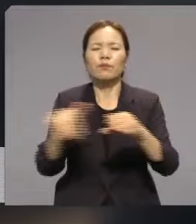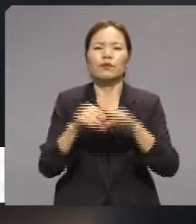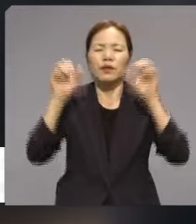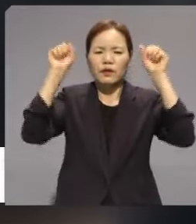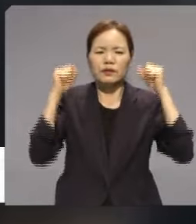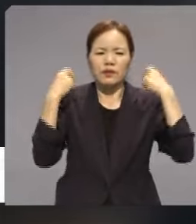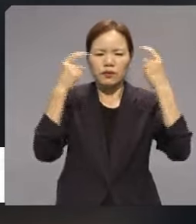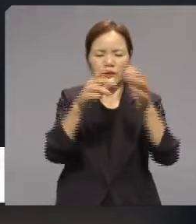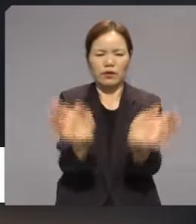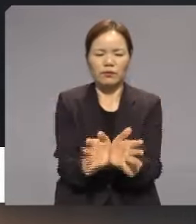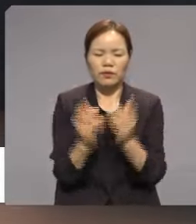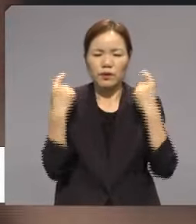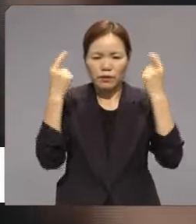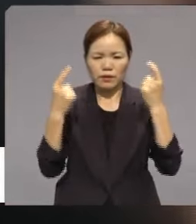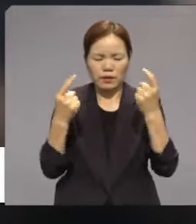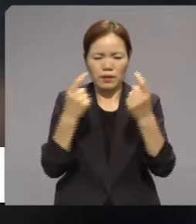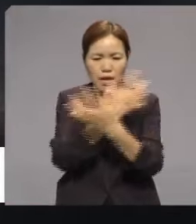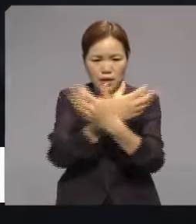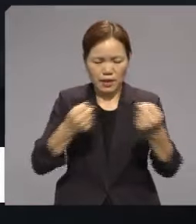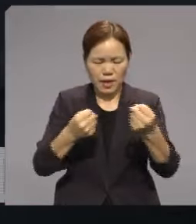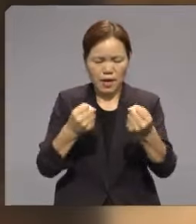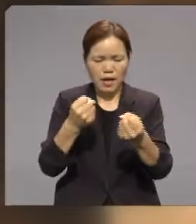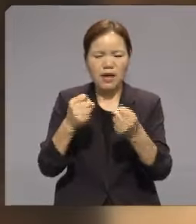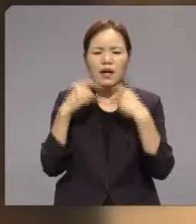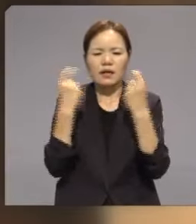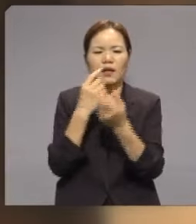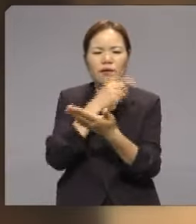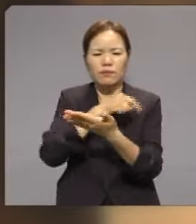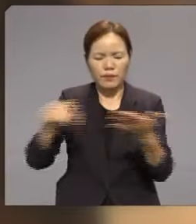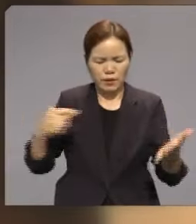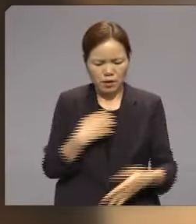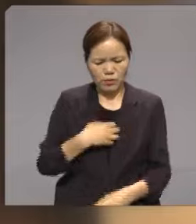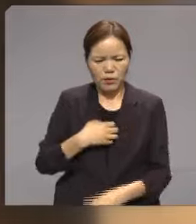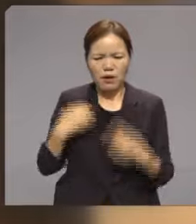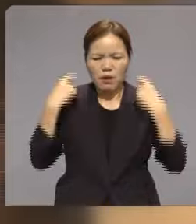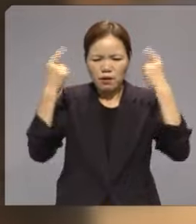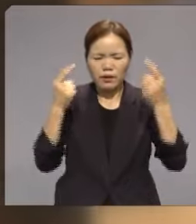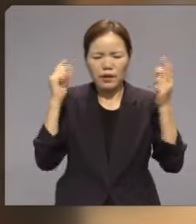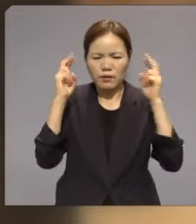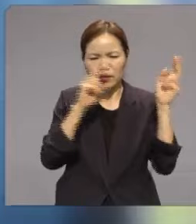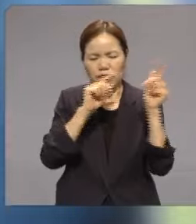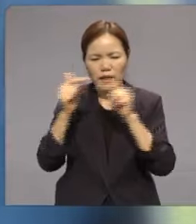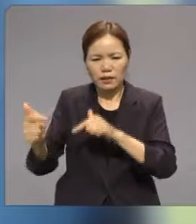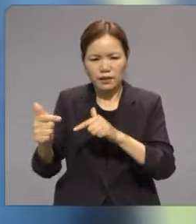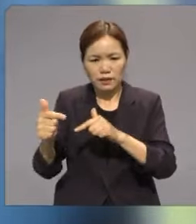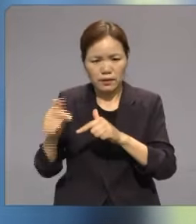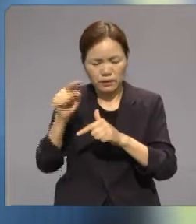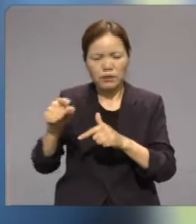문화체육관광부도 여행 상품을 구매한 소비자 피해를 우려하며 여행업계에서 계약 이행에